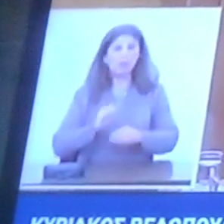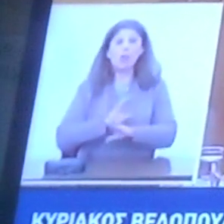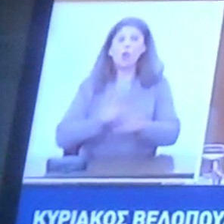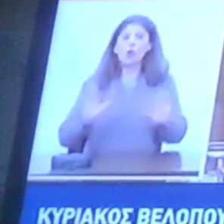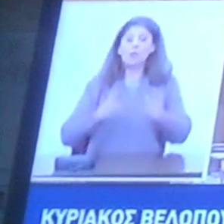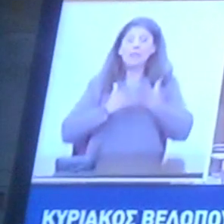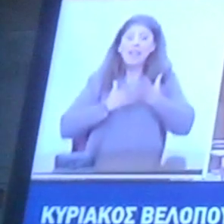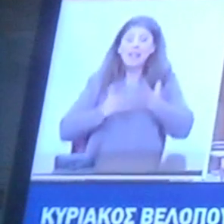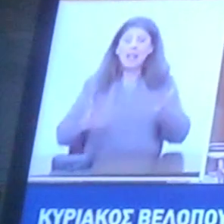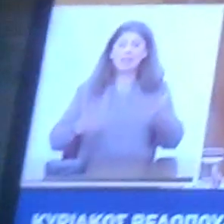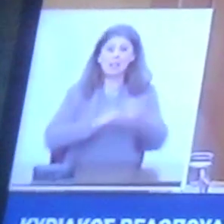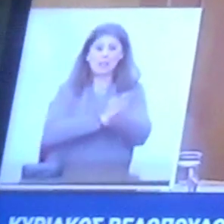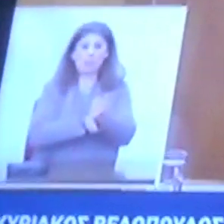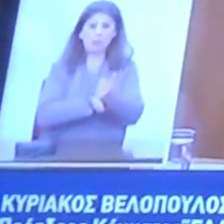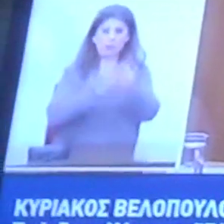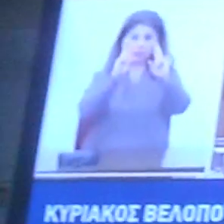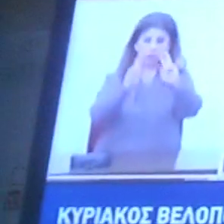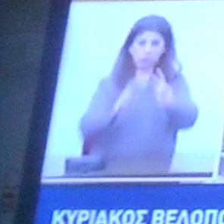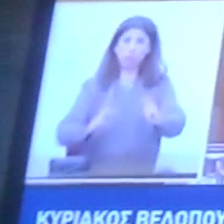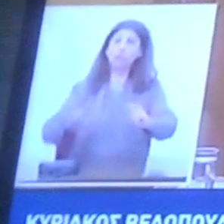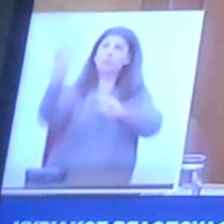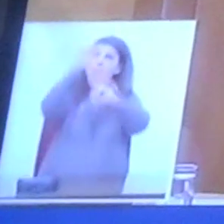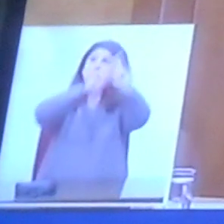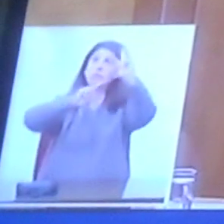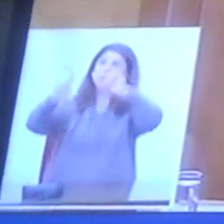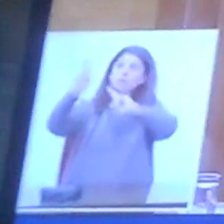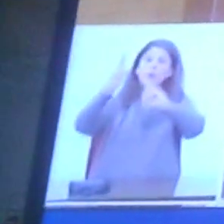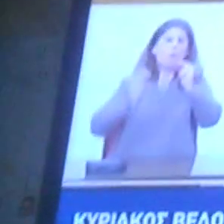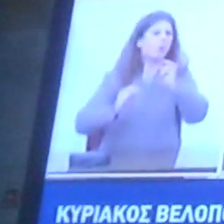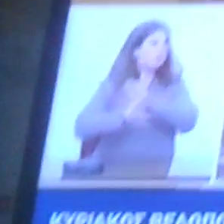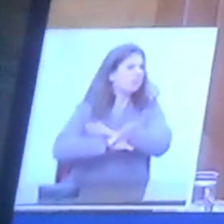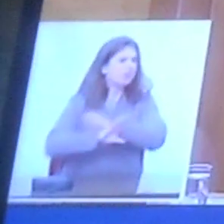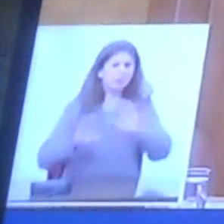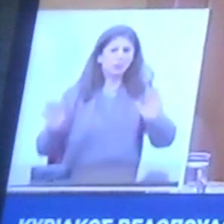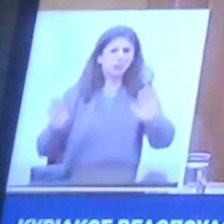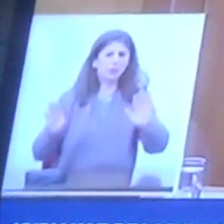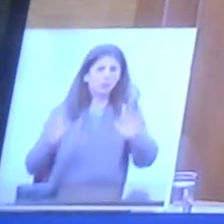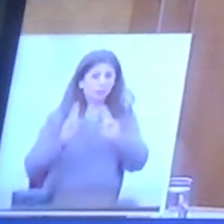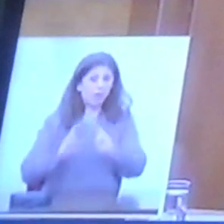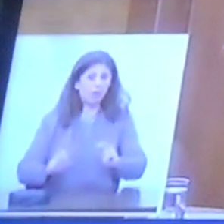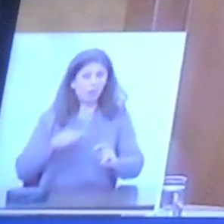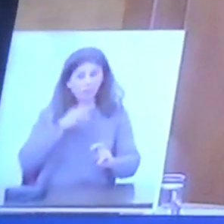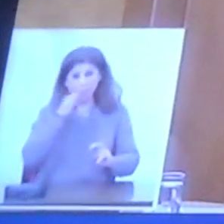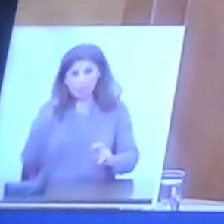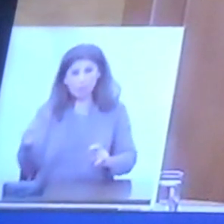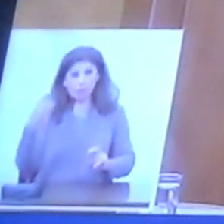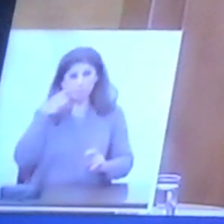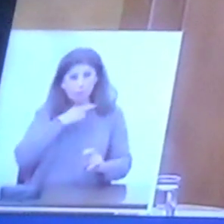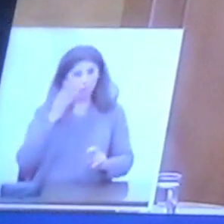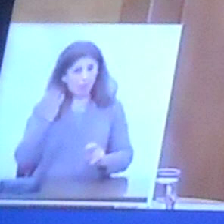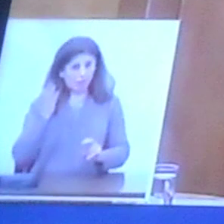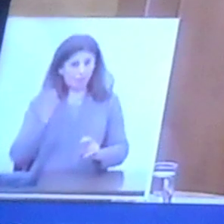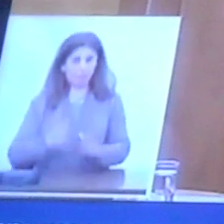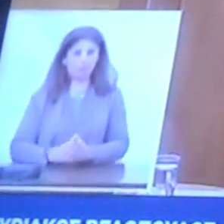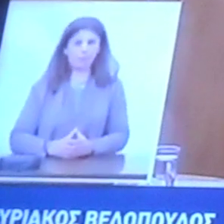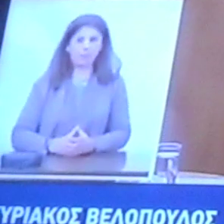δυνατότητα ελέγχου του εναρίου σου χώρου, χωρίς να έχει προβλήματα. Και θα πω και κάτι στον Πρωθυπουργό για να το ακούσει. Διαστημικό